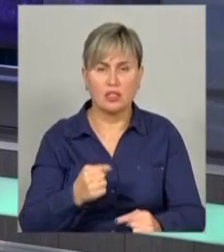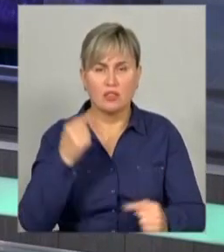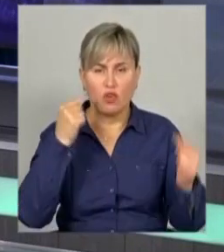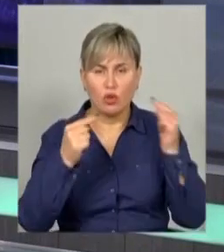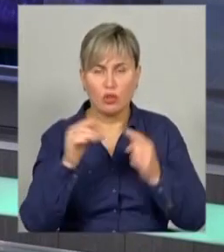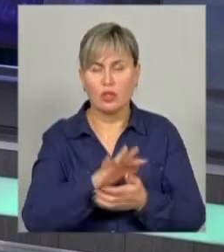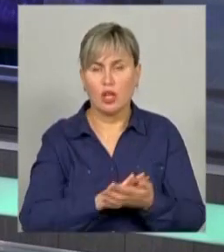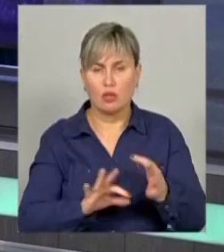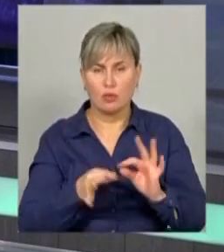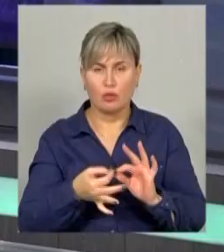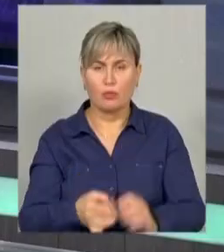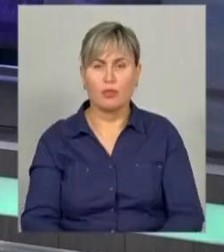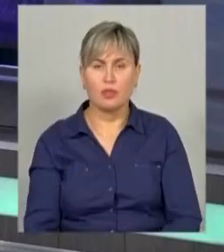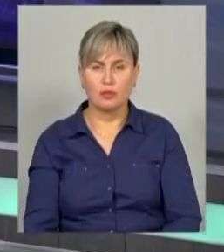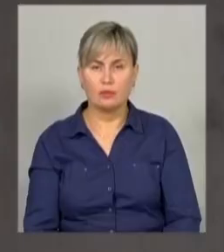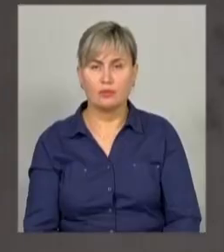Рустам роллбаев